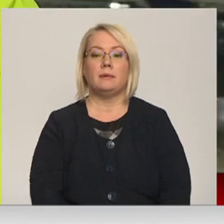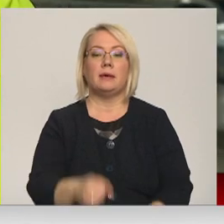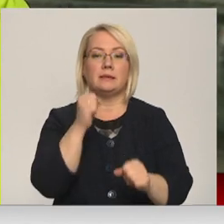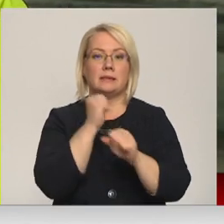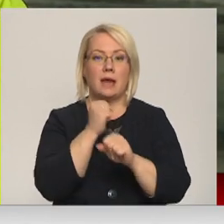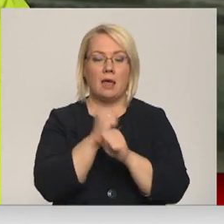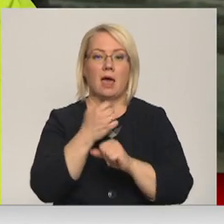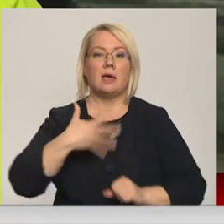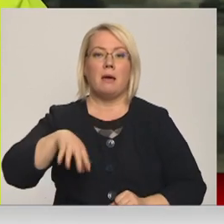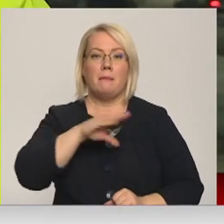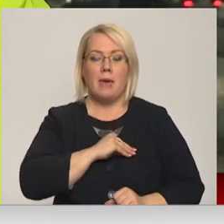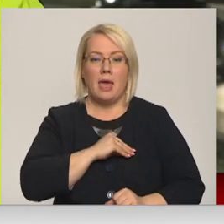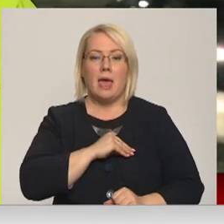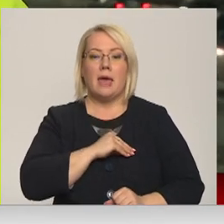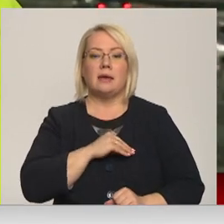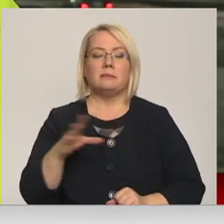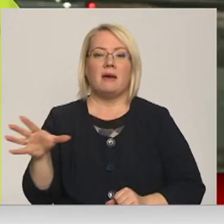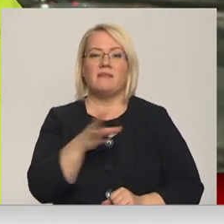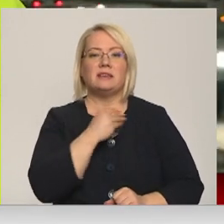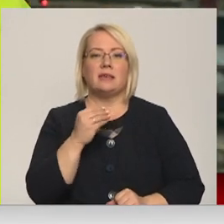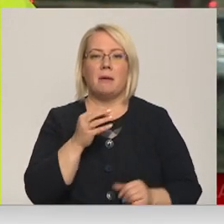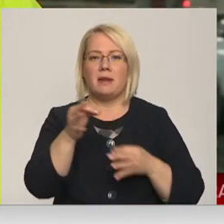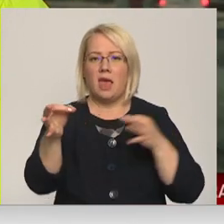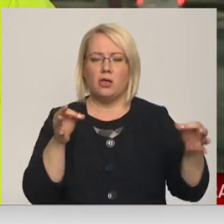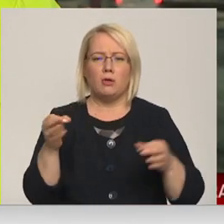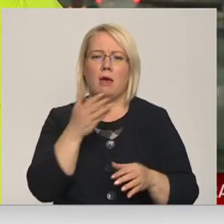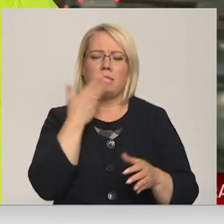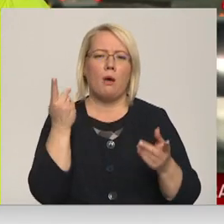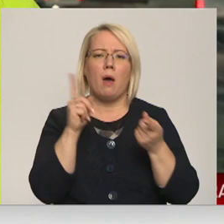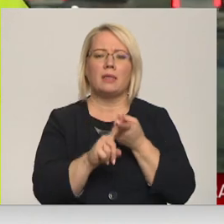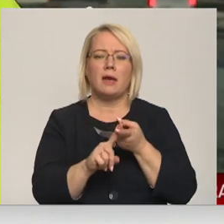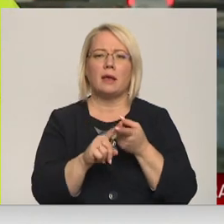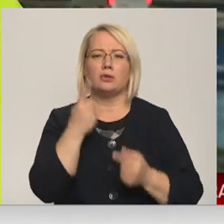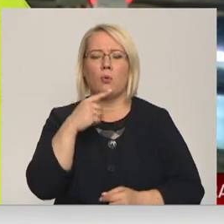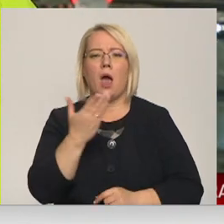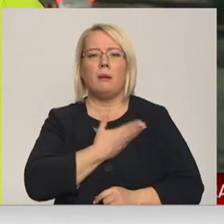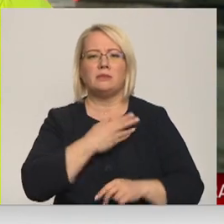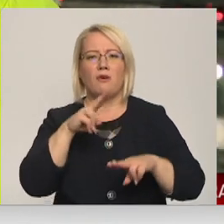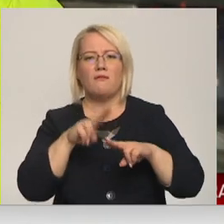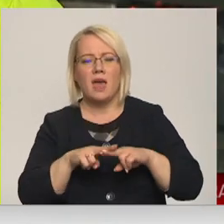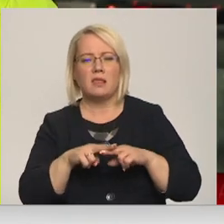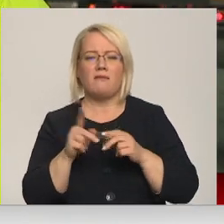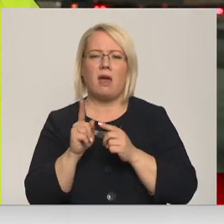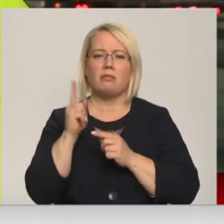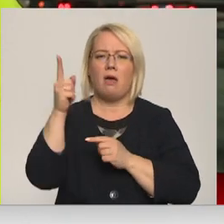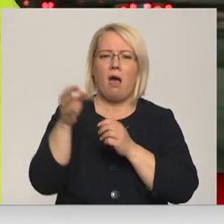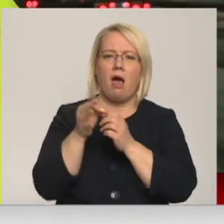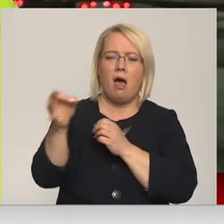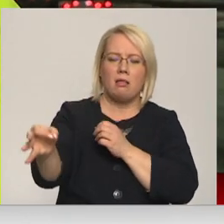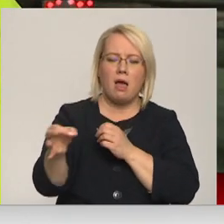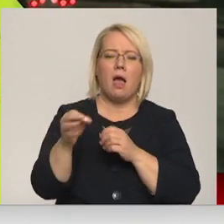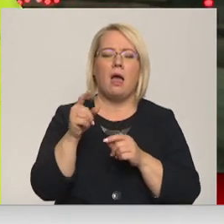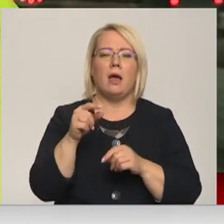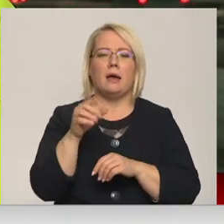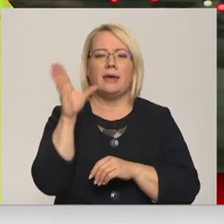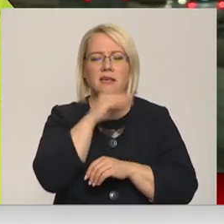Strādājam mēs pa visiem reģioniem, neatkarīgi no apdzīvotas vietas vai ārpus apdzīvotas vietas, iespēju robežās